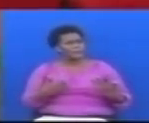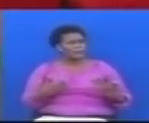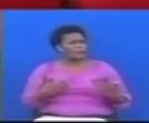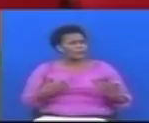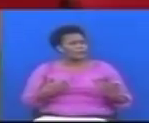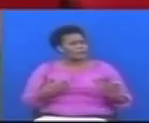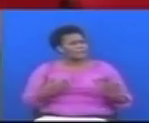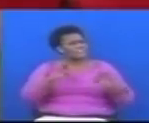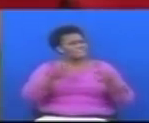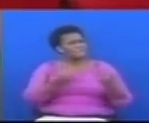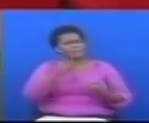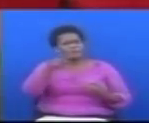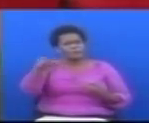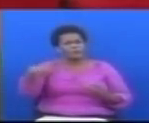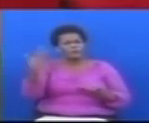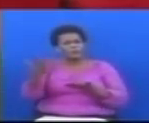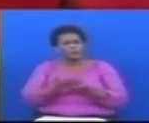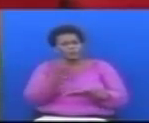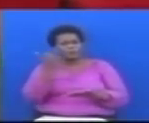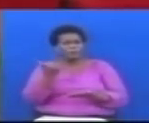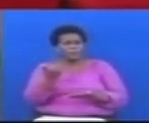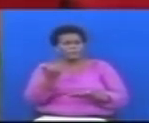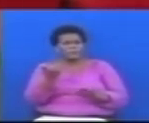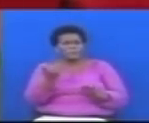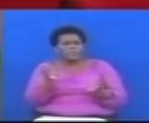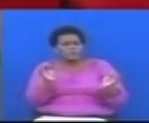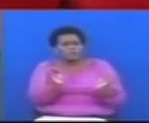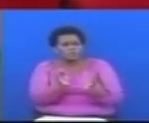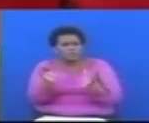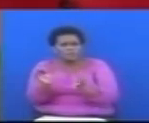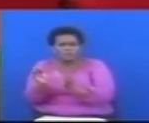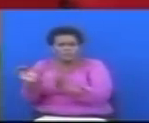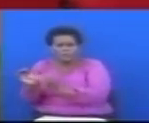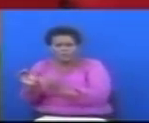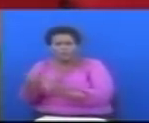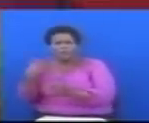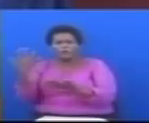wanaweza wakapatiwa upendeleo wa kupata vibarua?